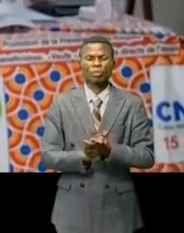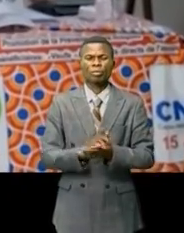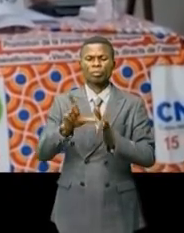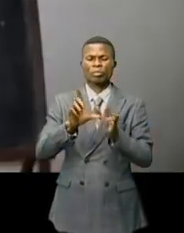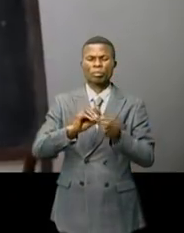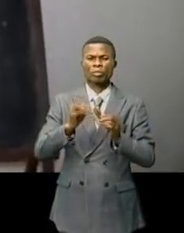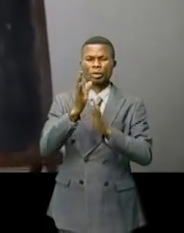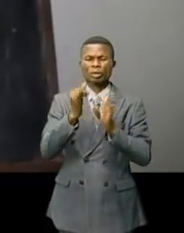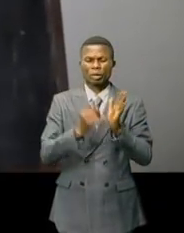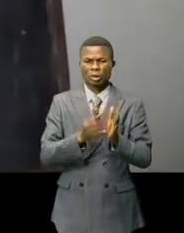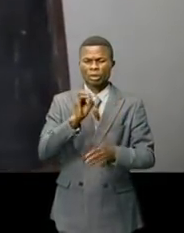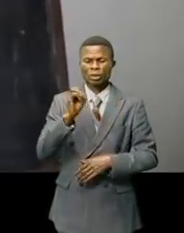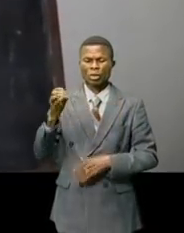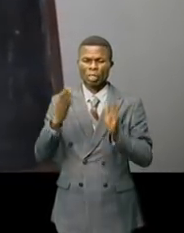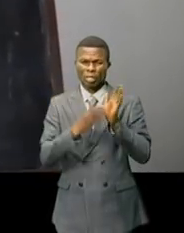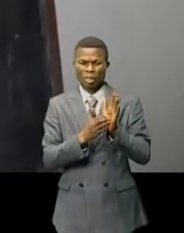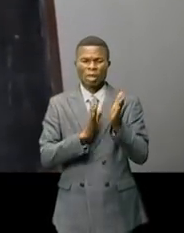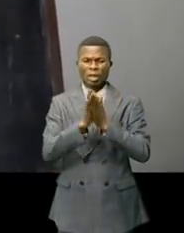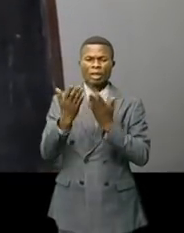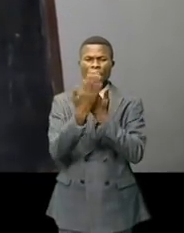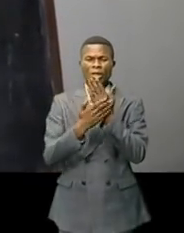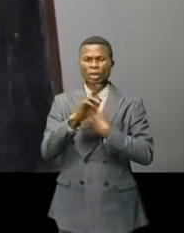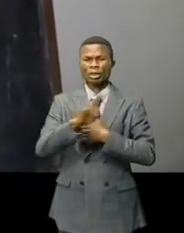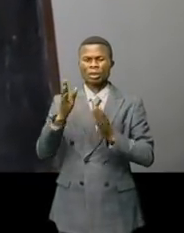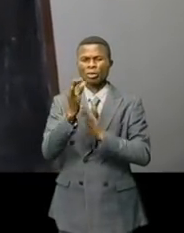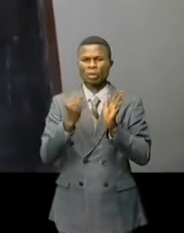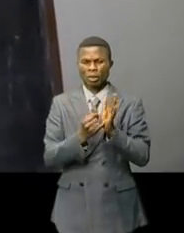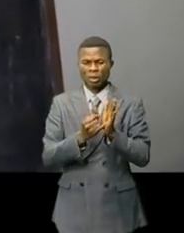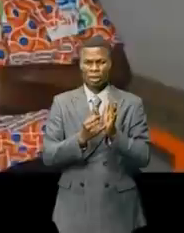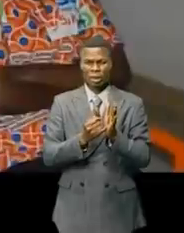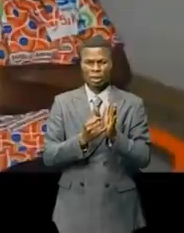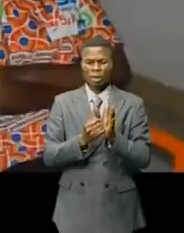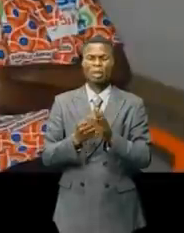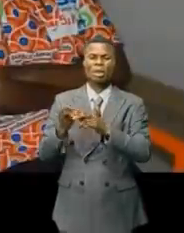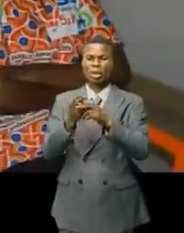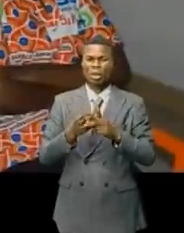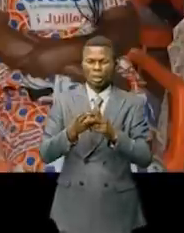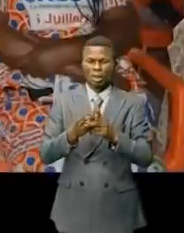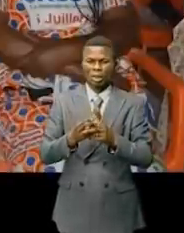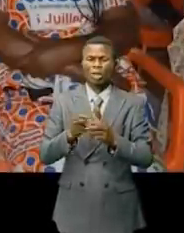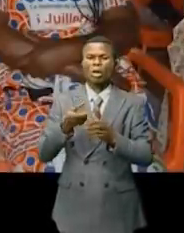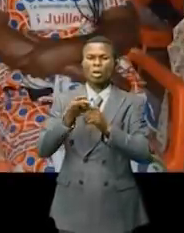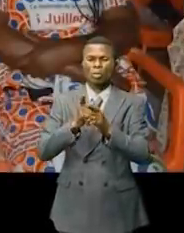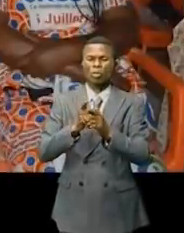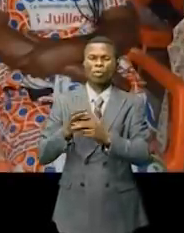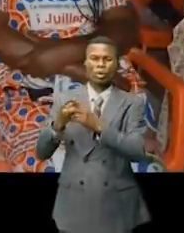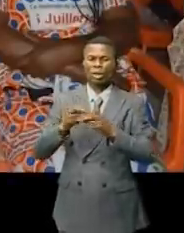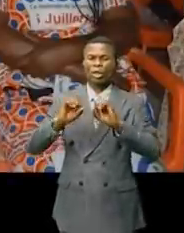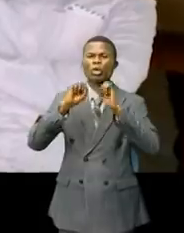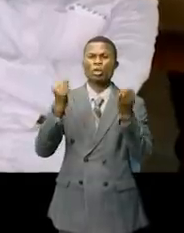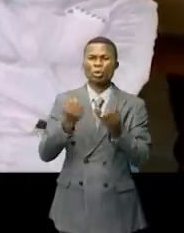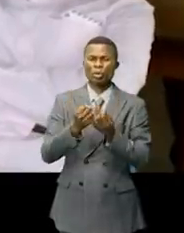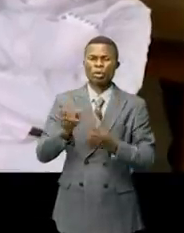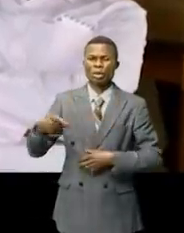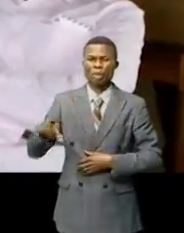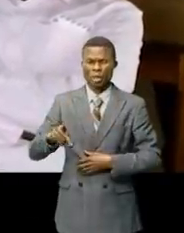16 bars 009 du 30 juin 2016 six ans leurs règles relatives au régime général de la sécurité sociale dans la ville